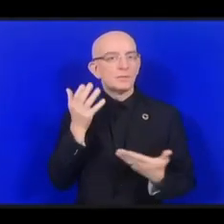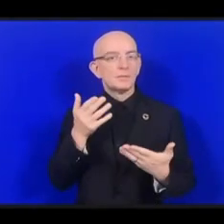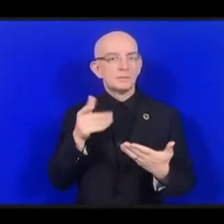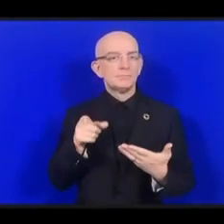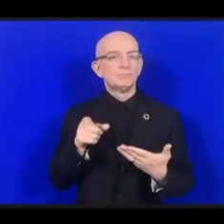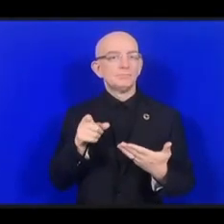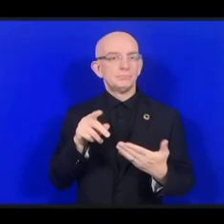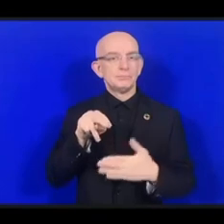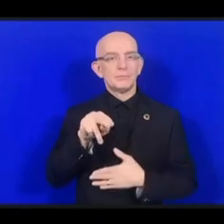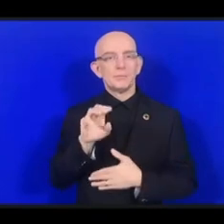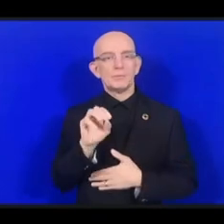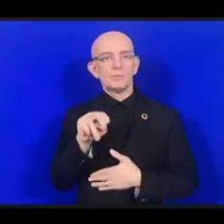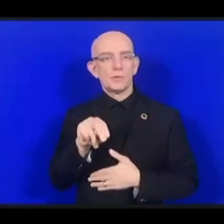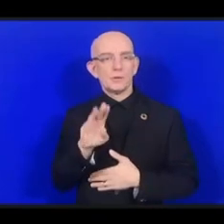这也是